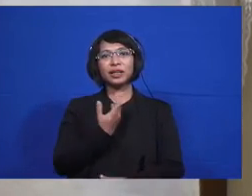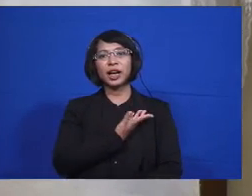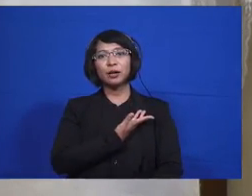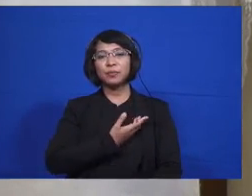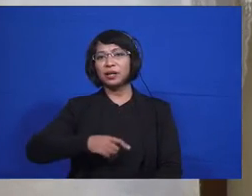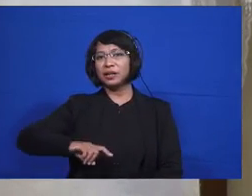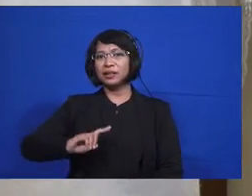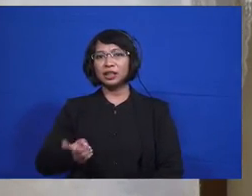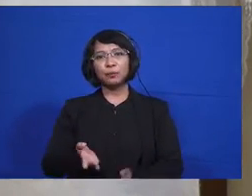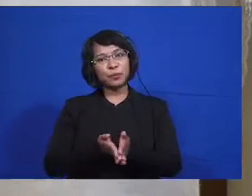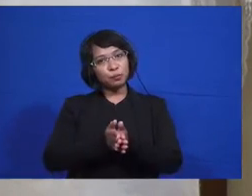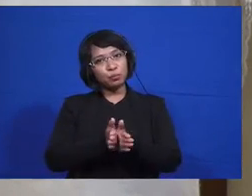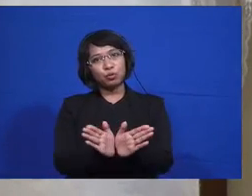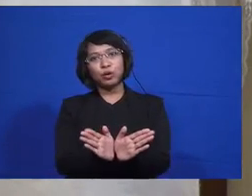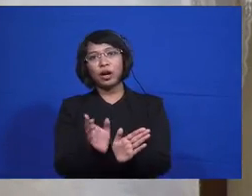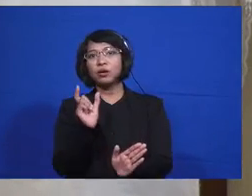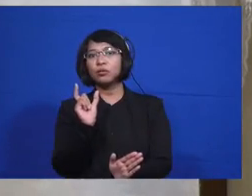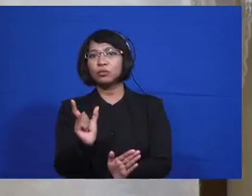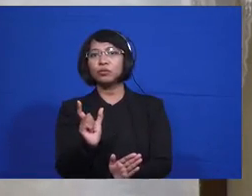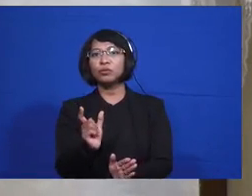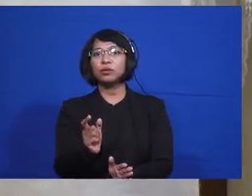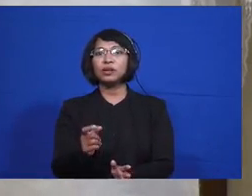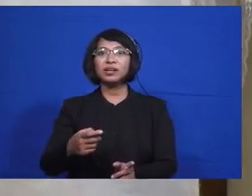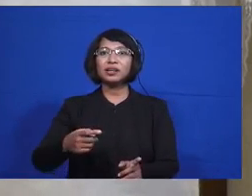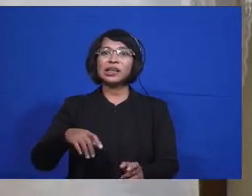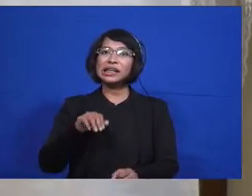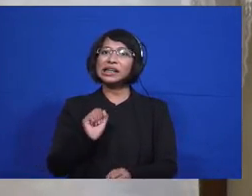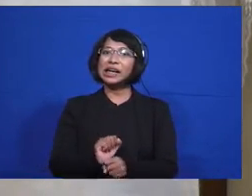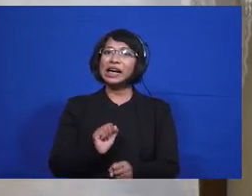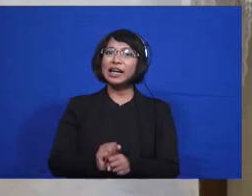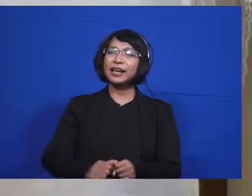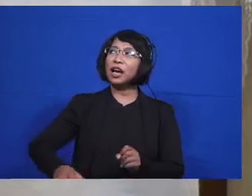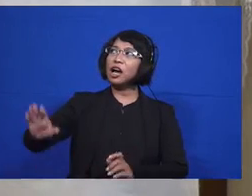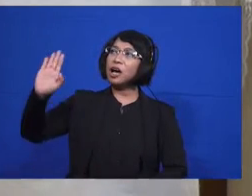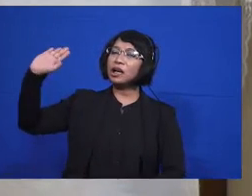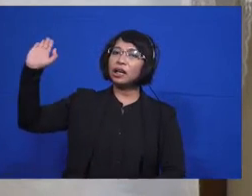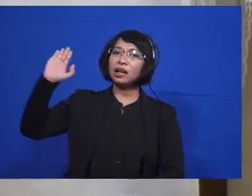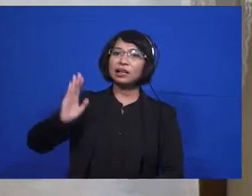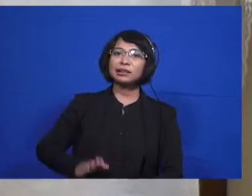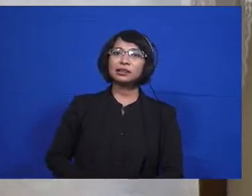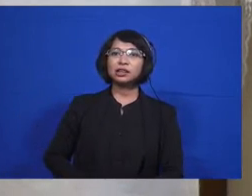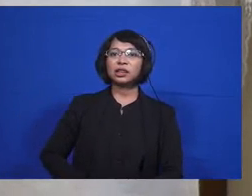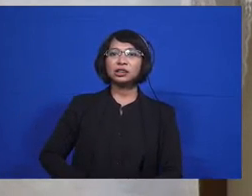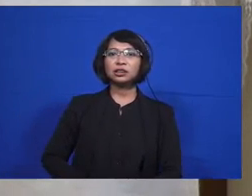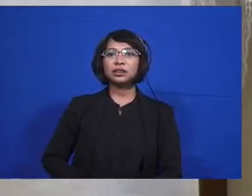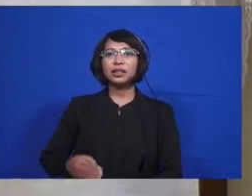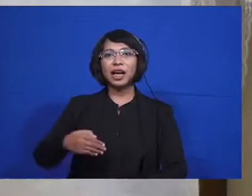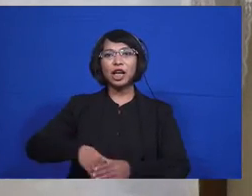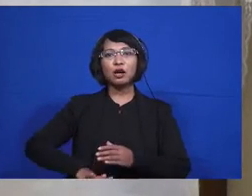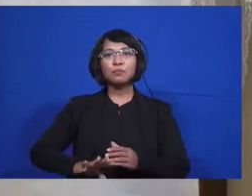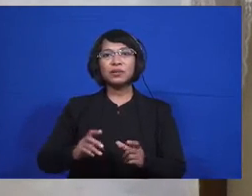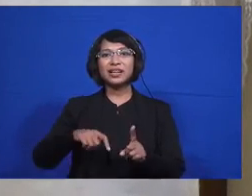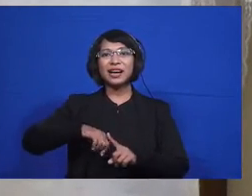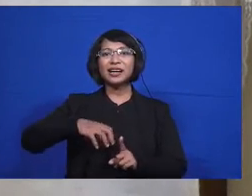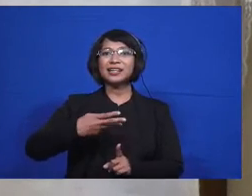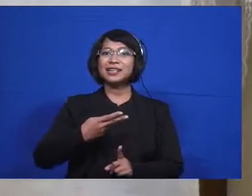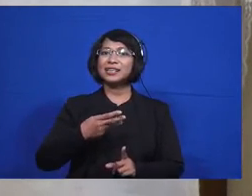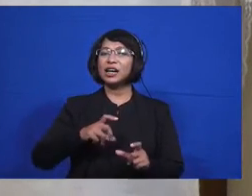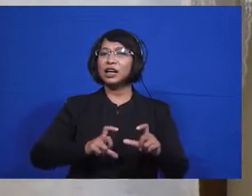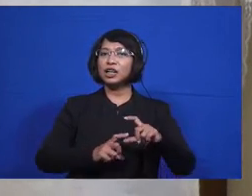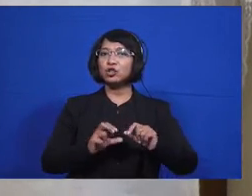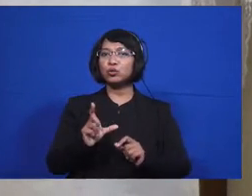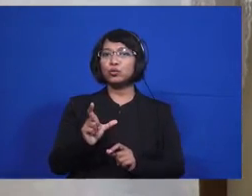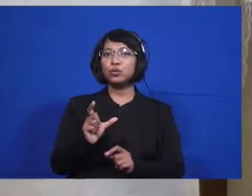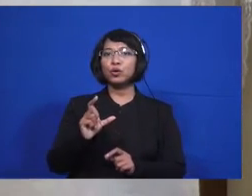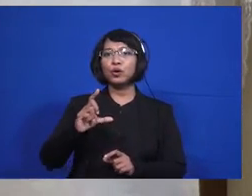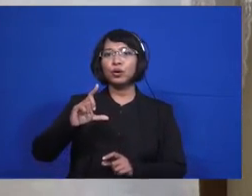tetap-tetap terbuka pada karya Allah yang menopang setiap kesulitan kami, sehingga api semangat